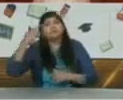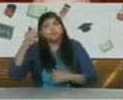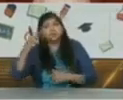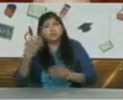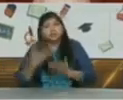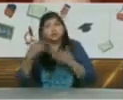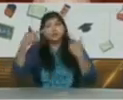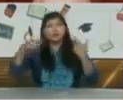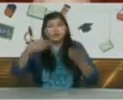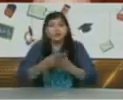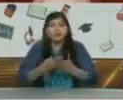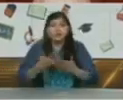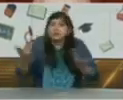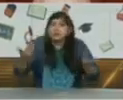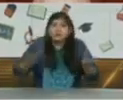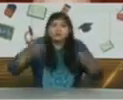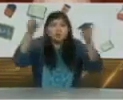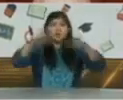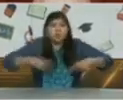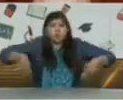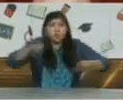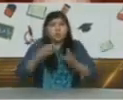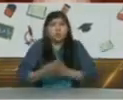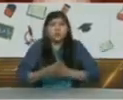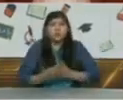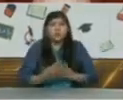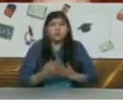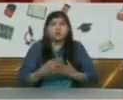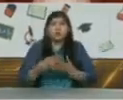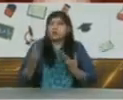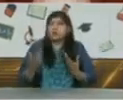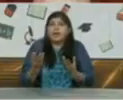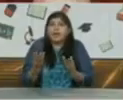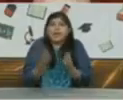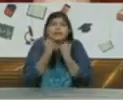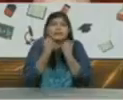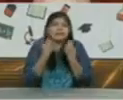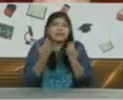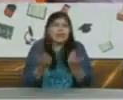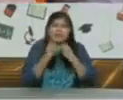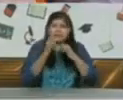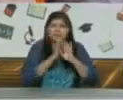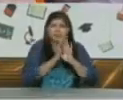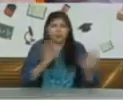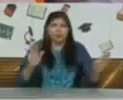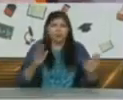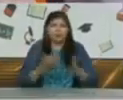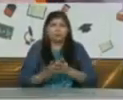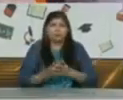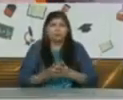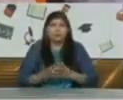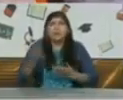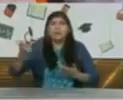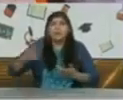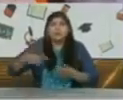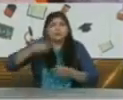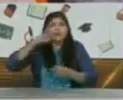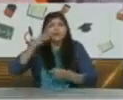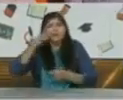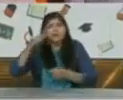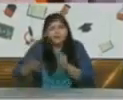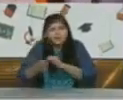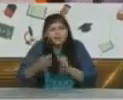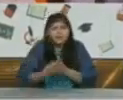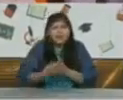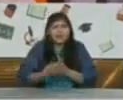कि किसी को भी फॉर ग्रांटेड नहीं लेना चाहिए। खेलकूद हो,